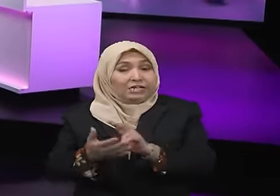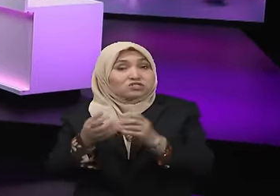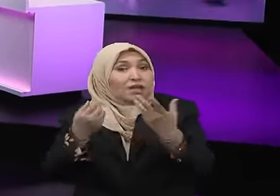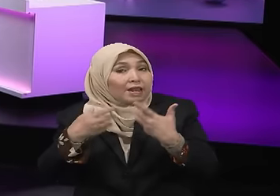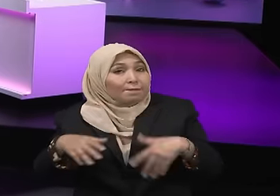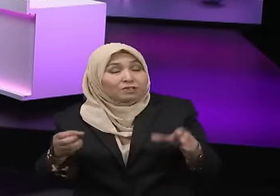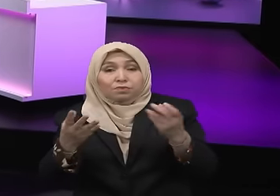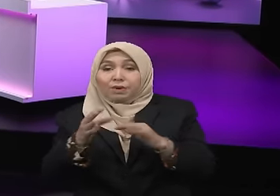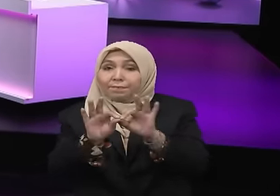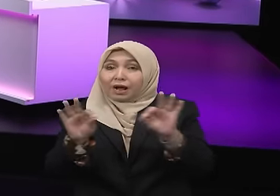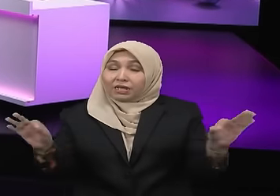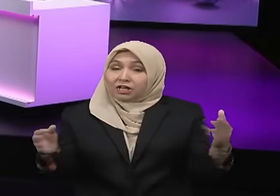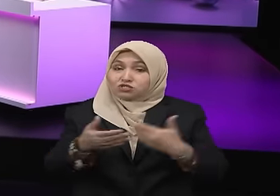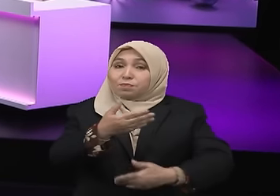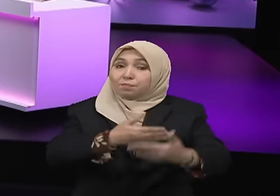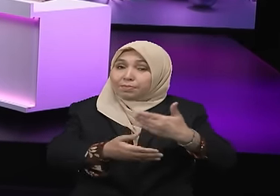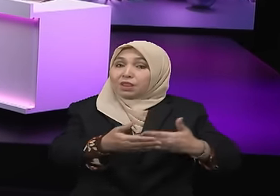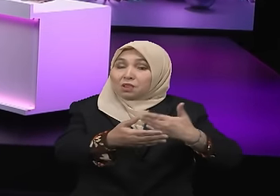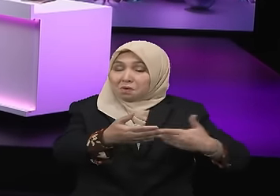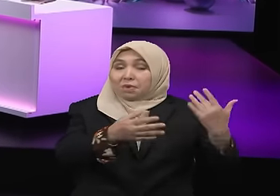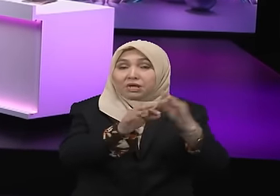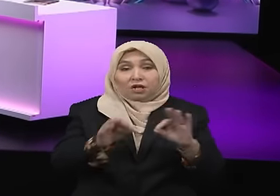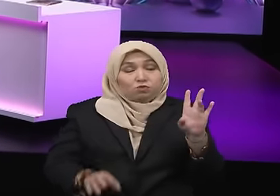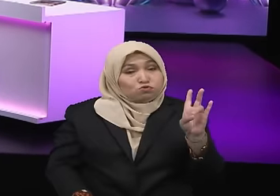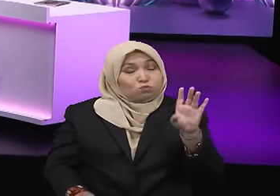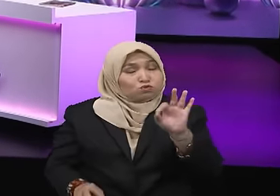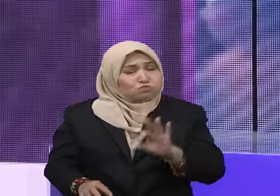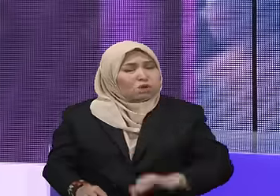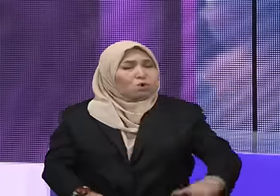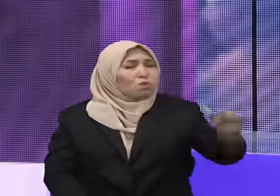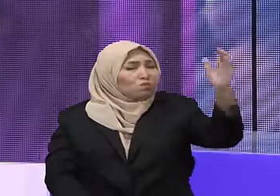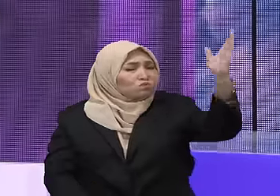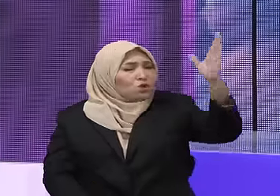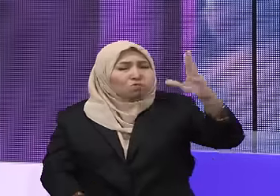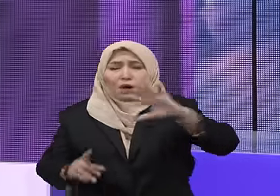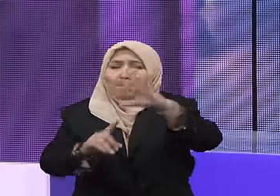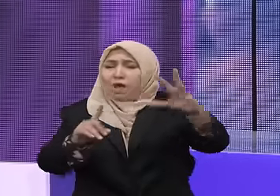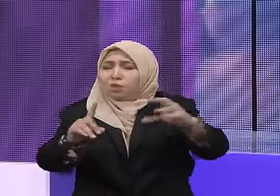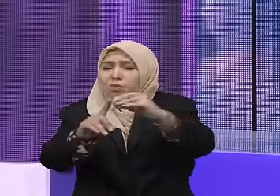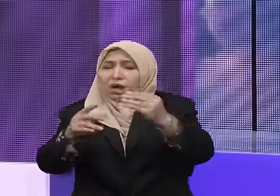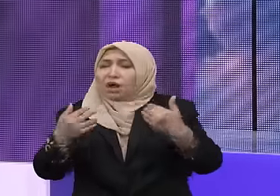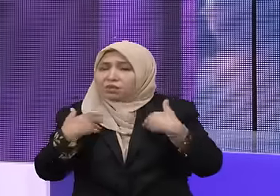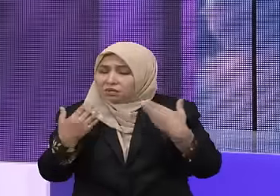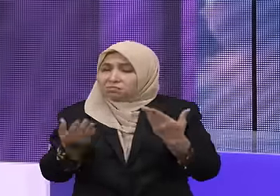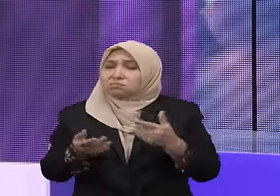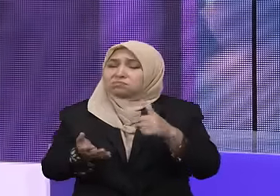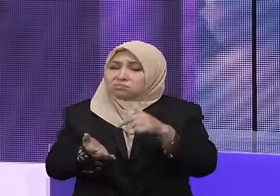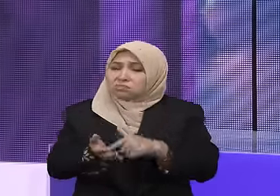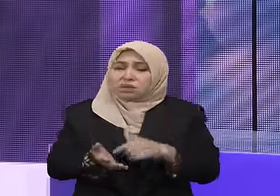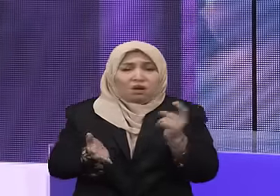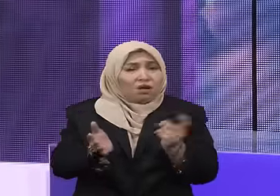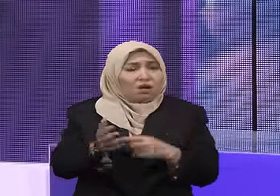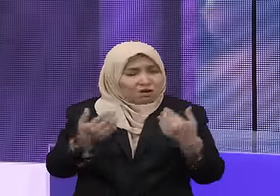Selepas beberapa ayat sebelum ayat 79 saatnya, Nabi Ibrahim berhujah bahawa makhluk-makhluk yang ada ini dia kadang-kadang